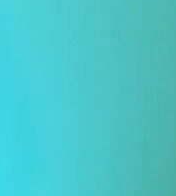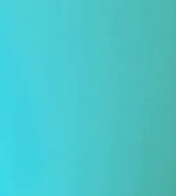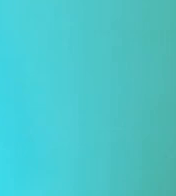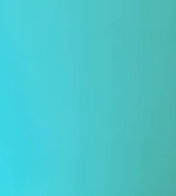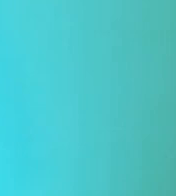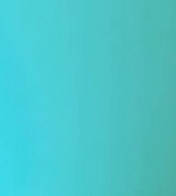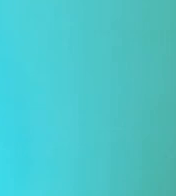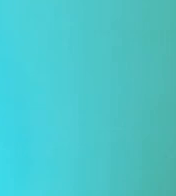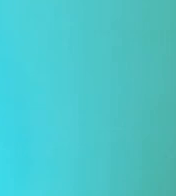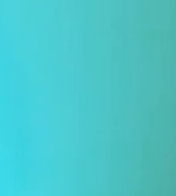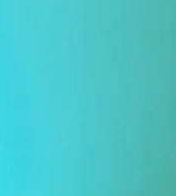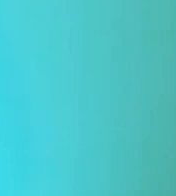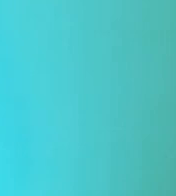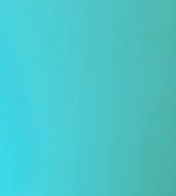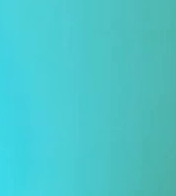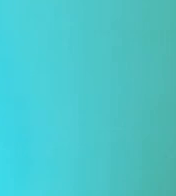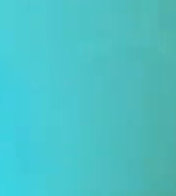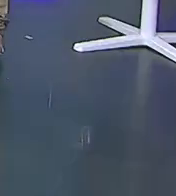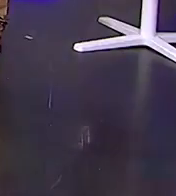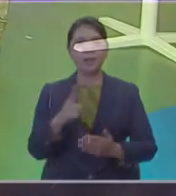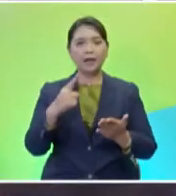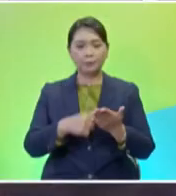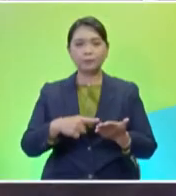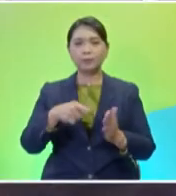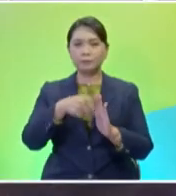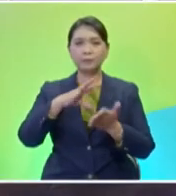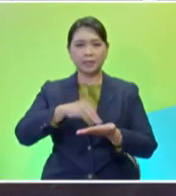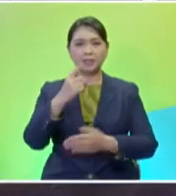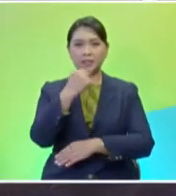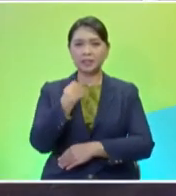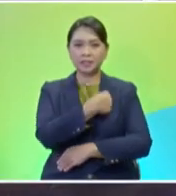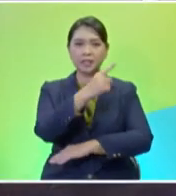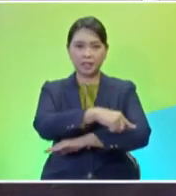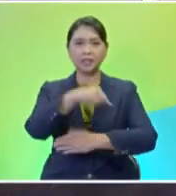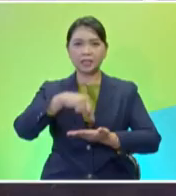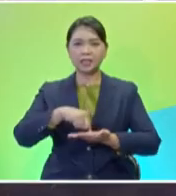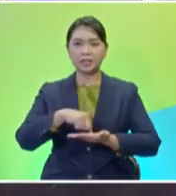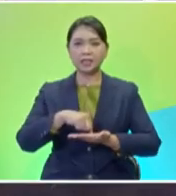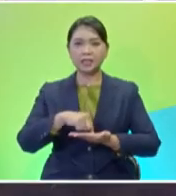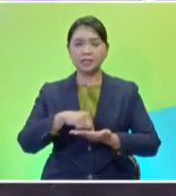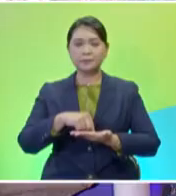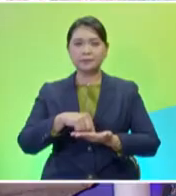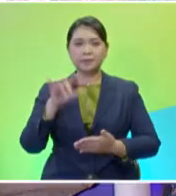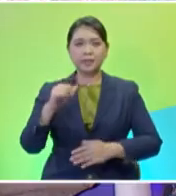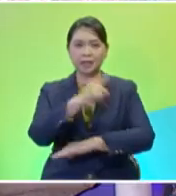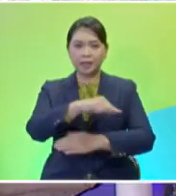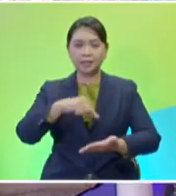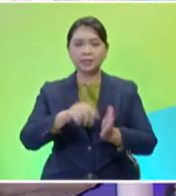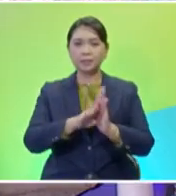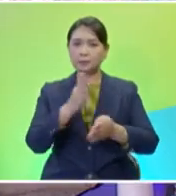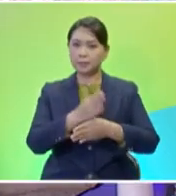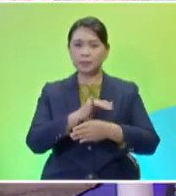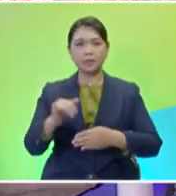hari ini Baiklah hari ini apa pelajarannya bakal kita ginjal pada hari ini Cikgu iya hari ini sebenarnya